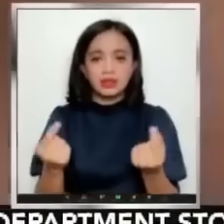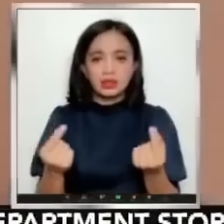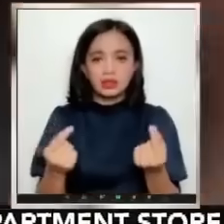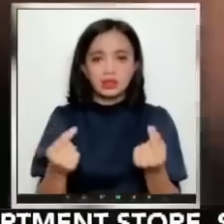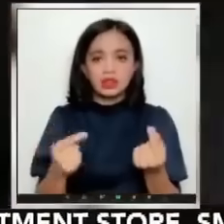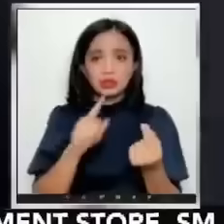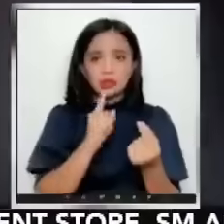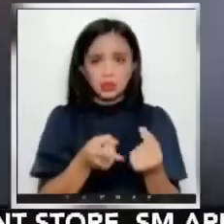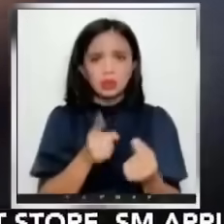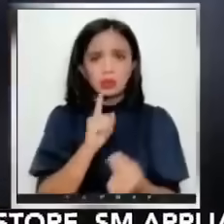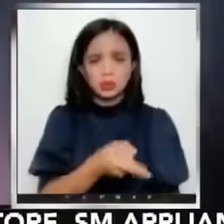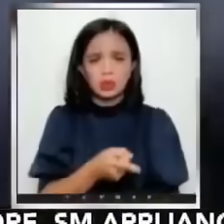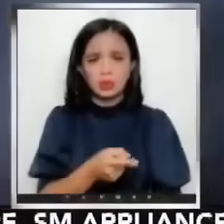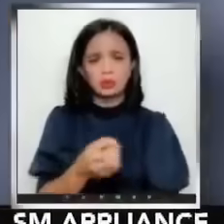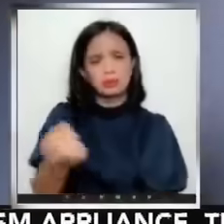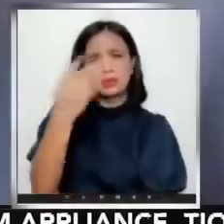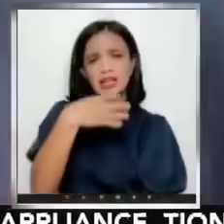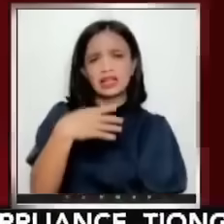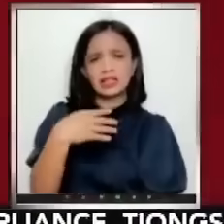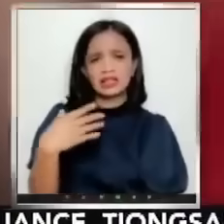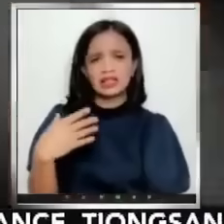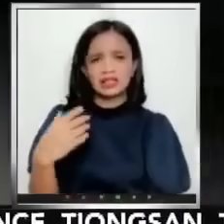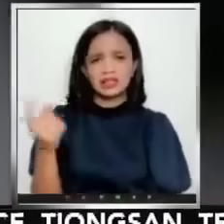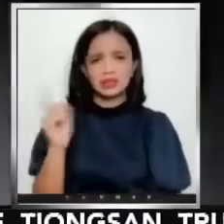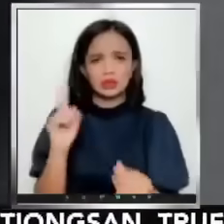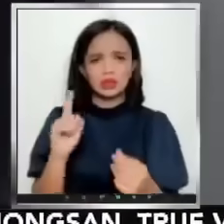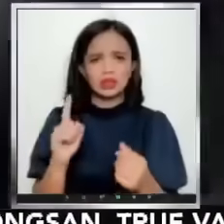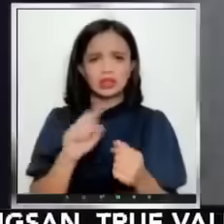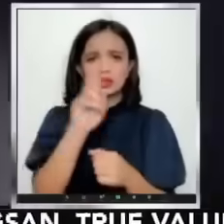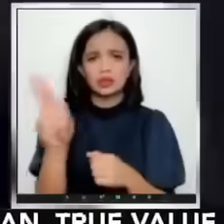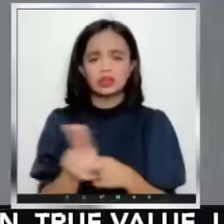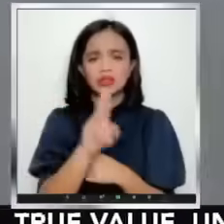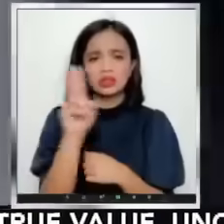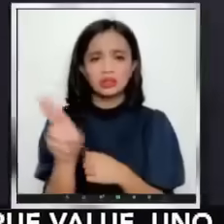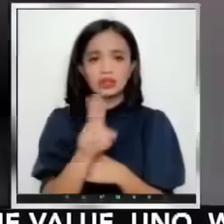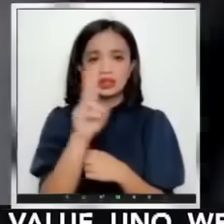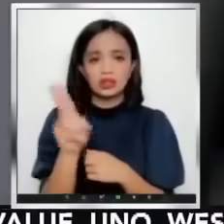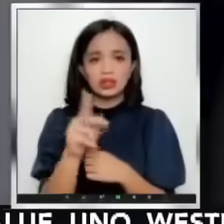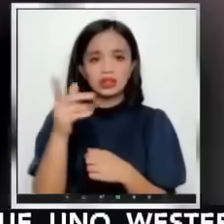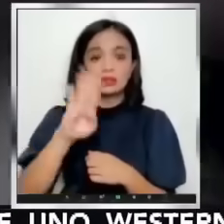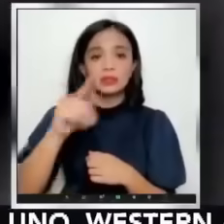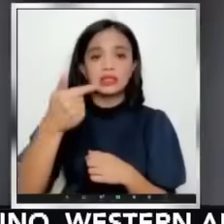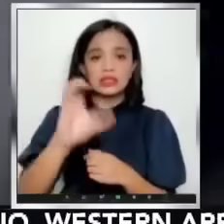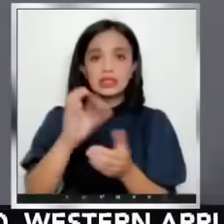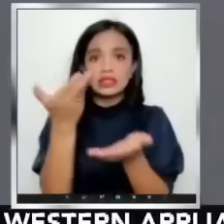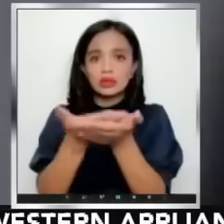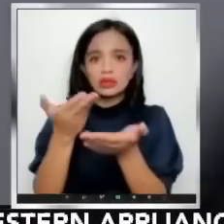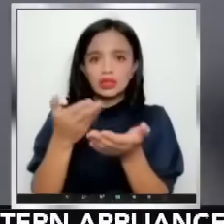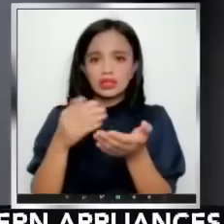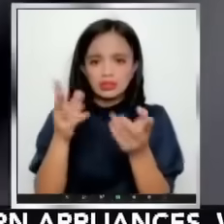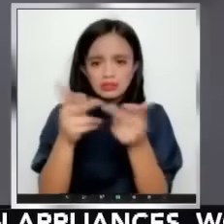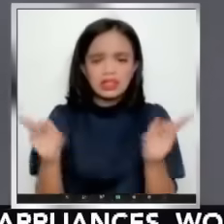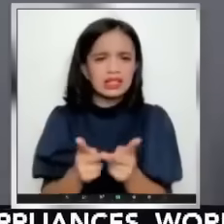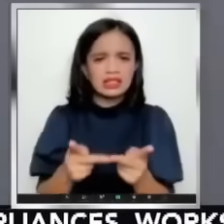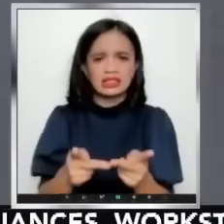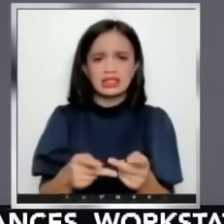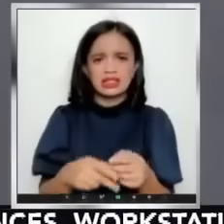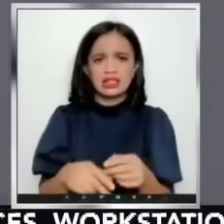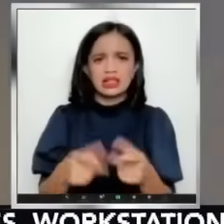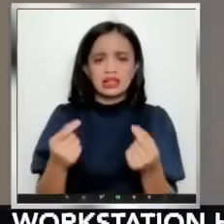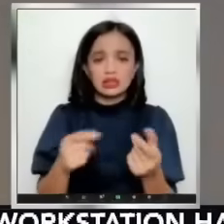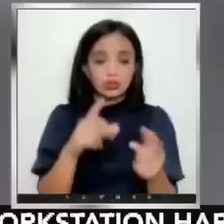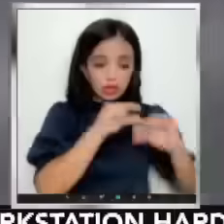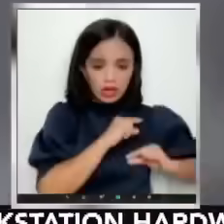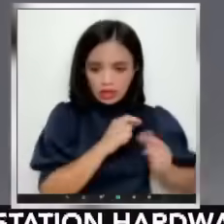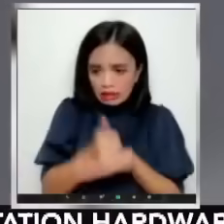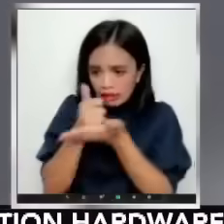naman talaga sa mga gamit na using yung BGC facility po, nasisira. Inaawat po sila ng guard.